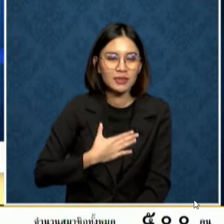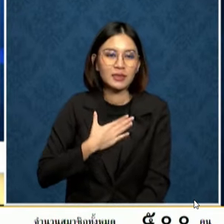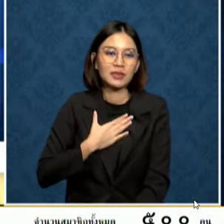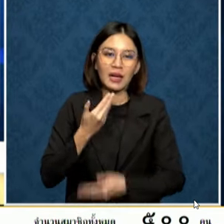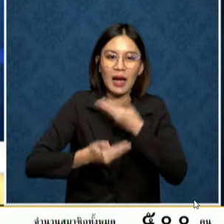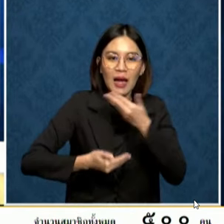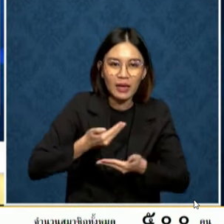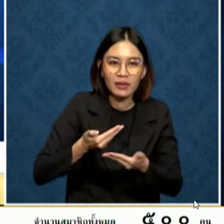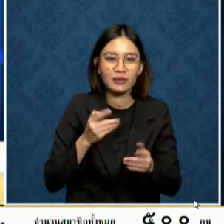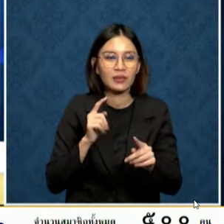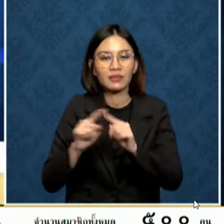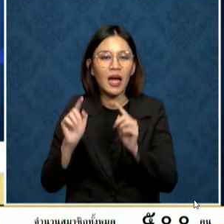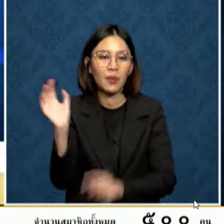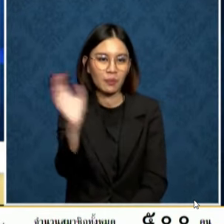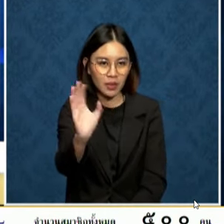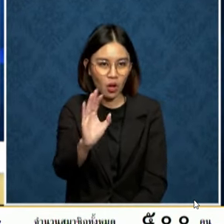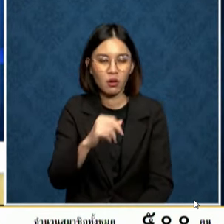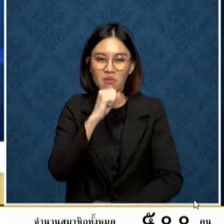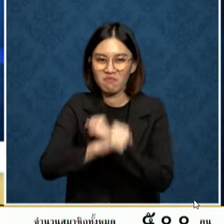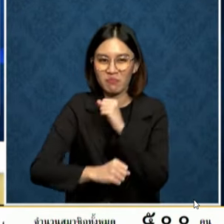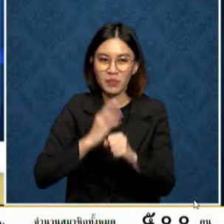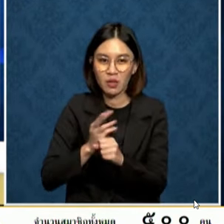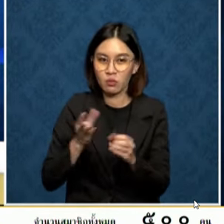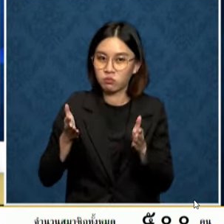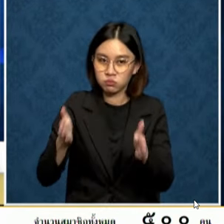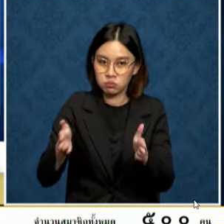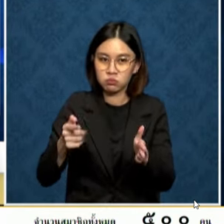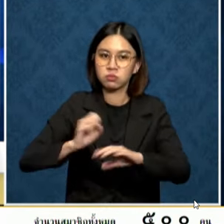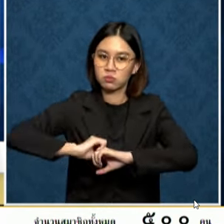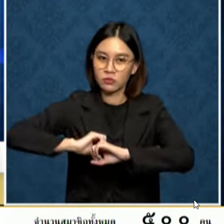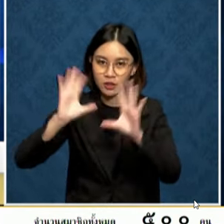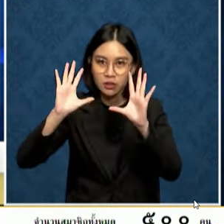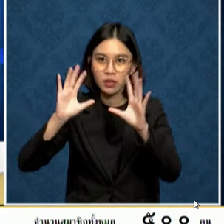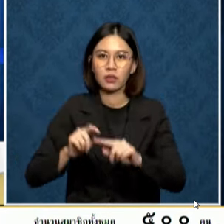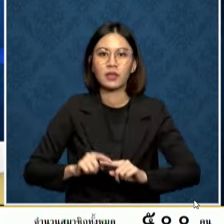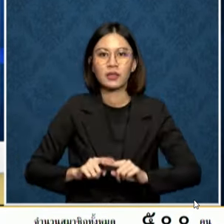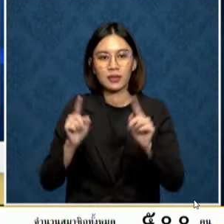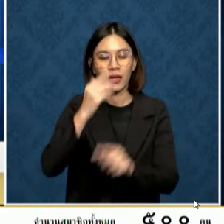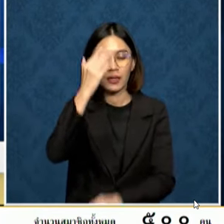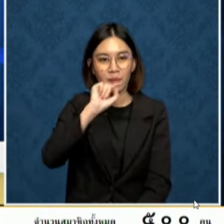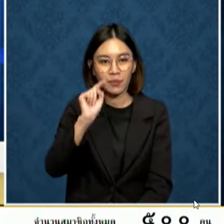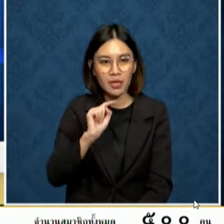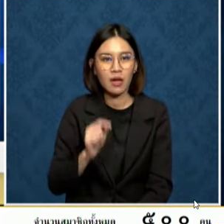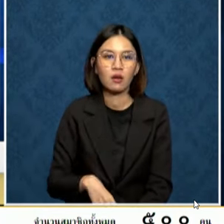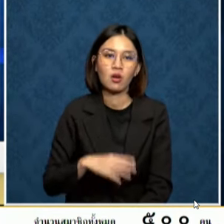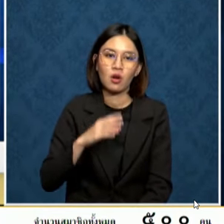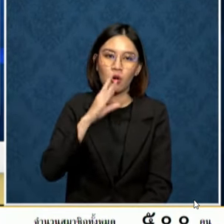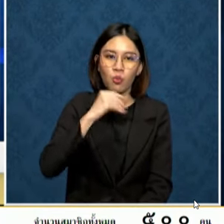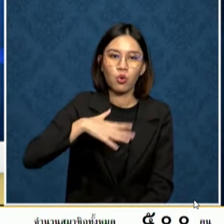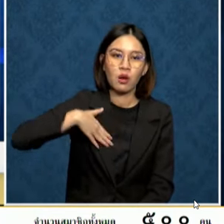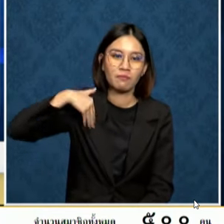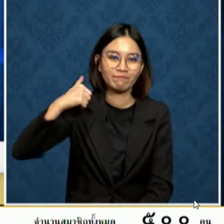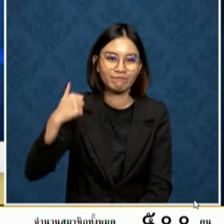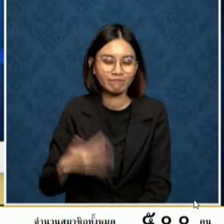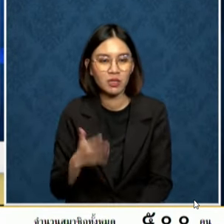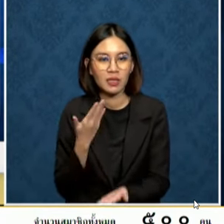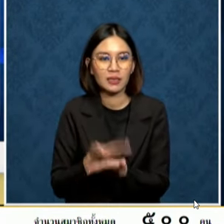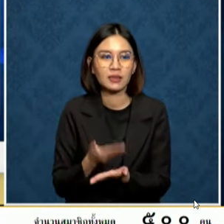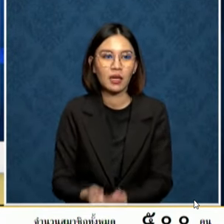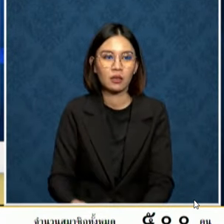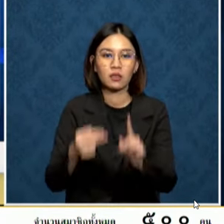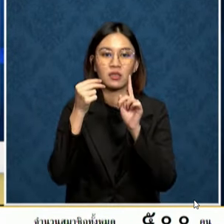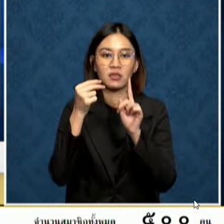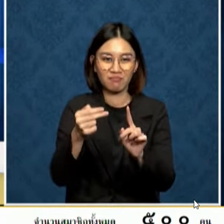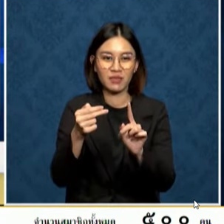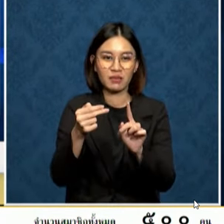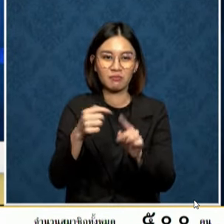เงิขายทองอะไรตอนนี้แล้ว6 ปีเ้ๆ ชัดๆ แต่นะครับ ผู้แล้วก็เจ็บใจเพระวาเงิน 1 ๆ บาที่